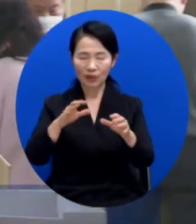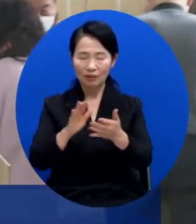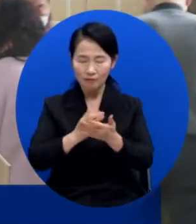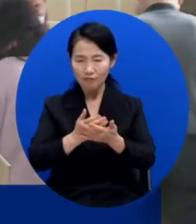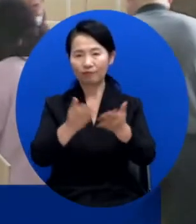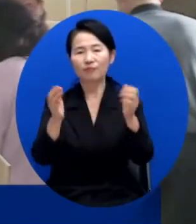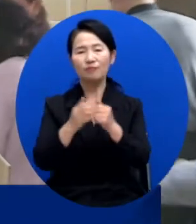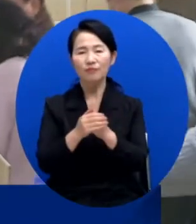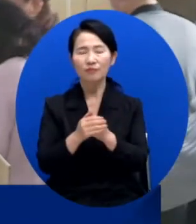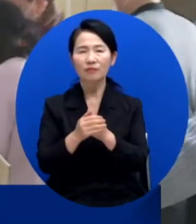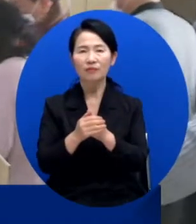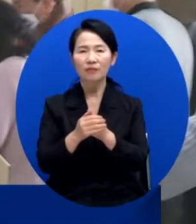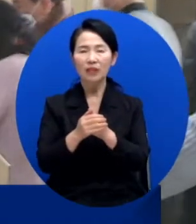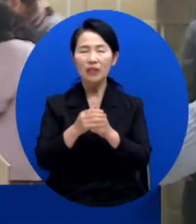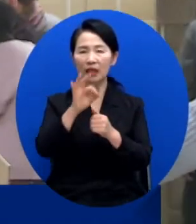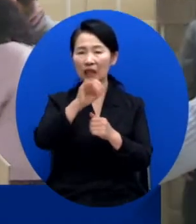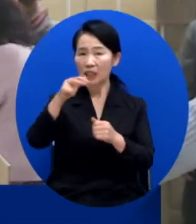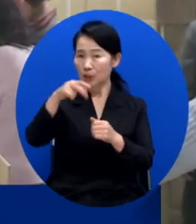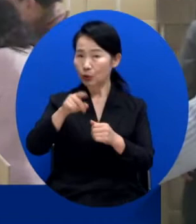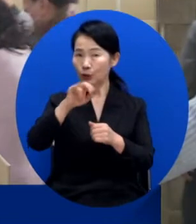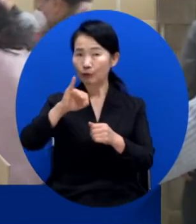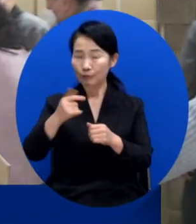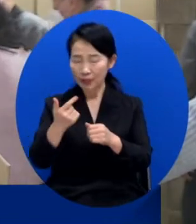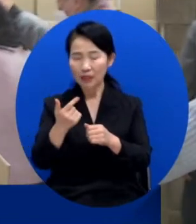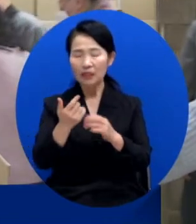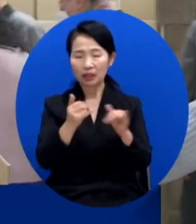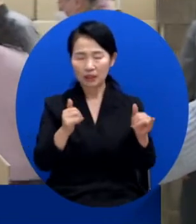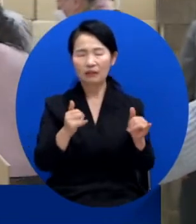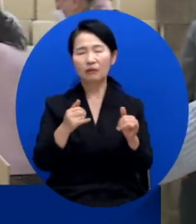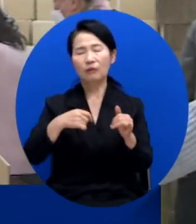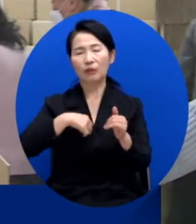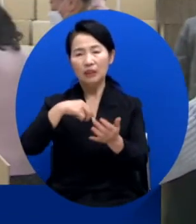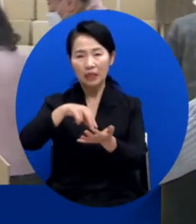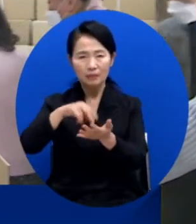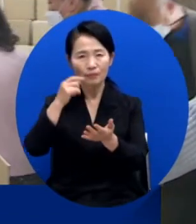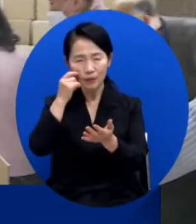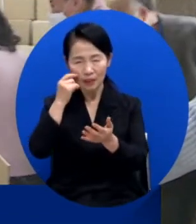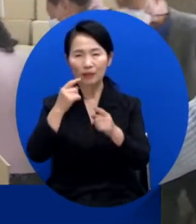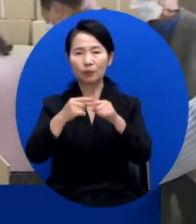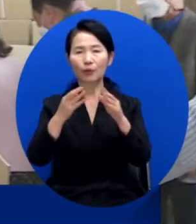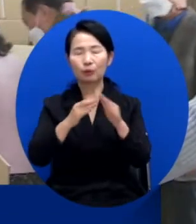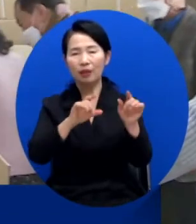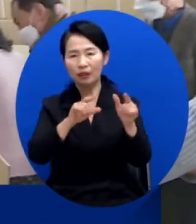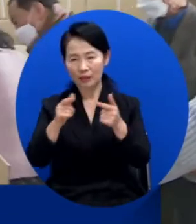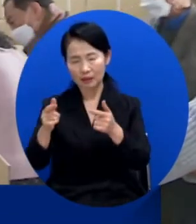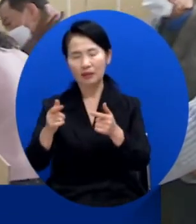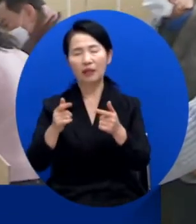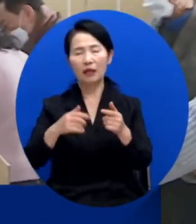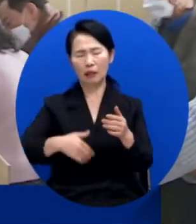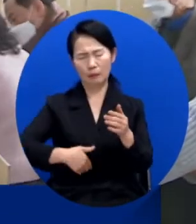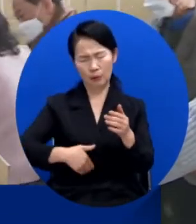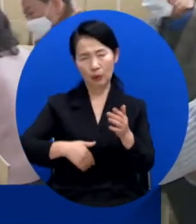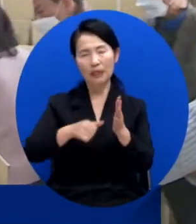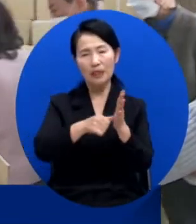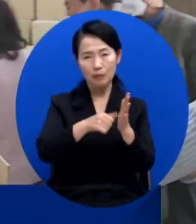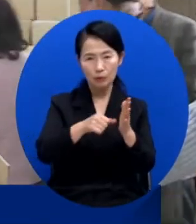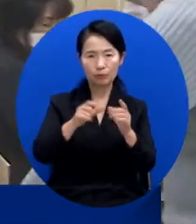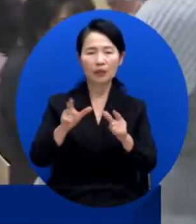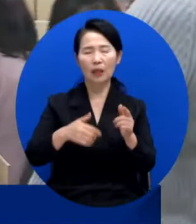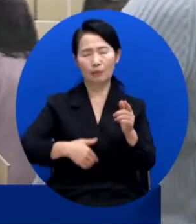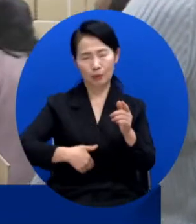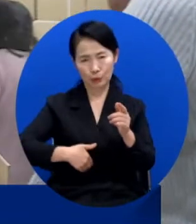교회 그리고 미자립 교회들이 필요로 여길 수 있을 만큼의 의약품 그리고